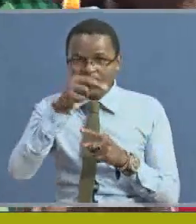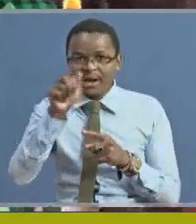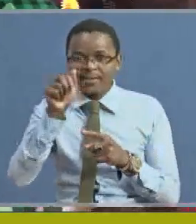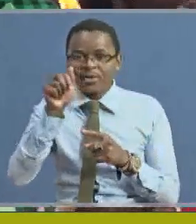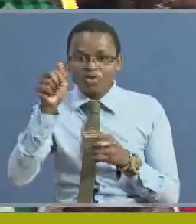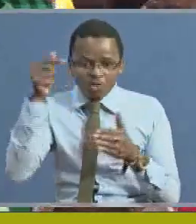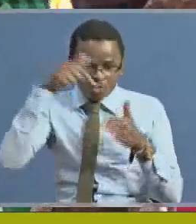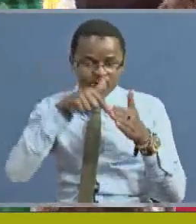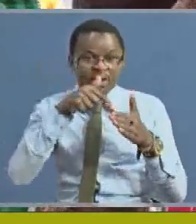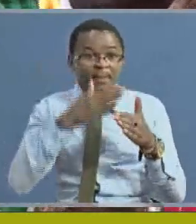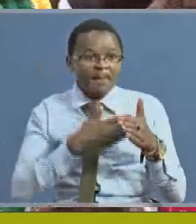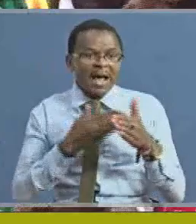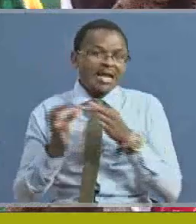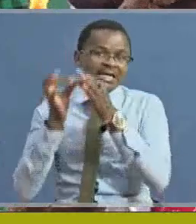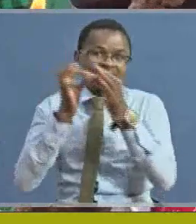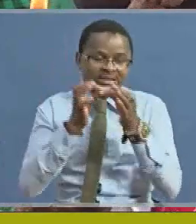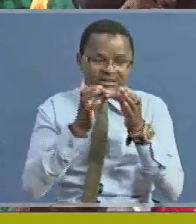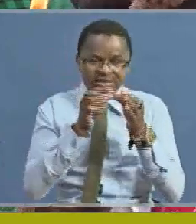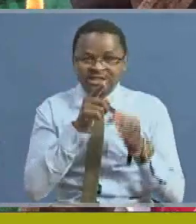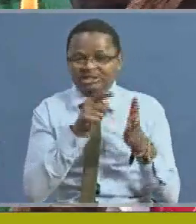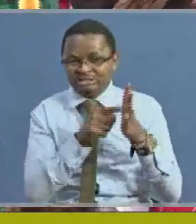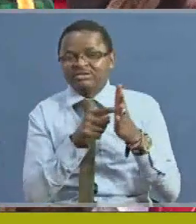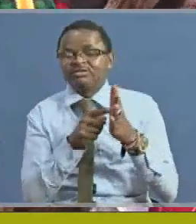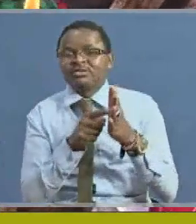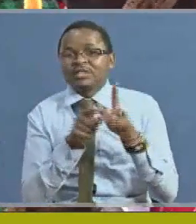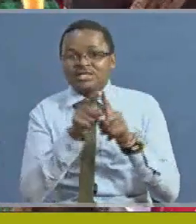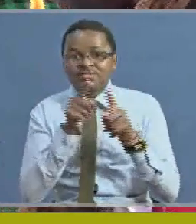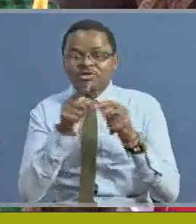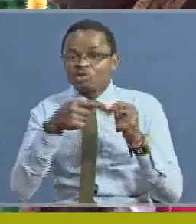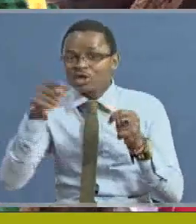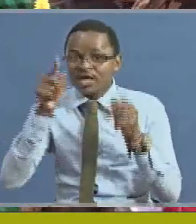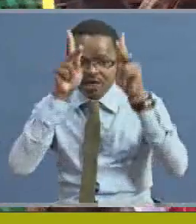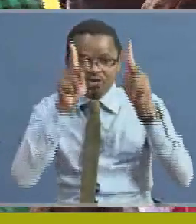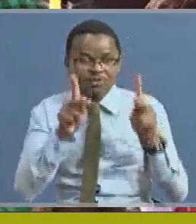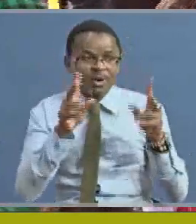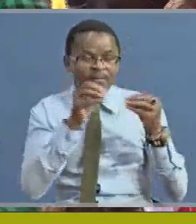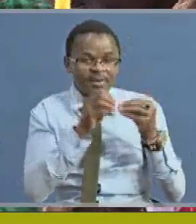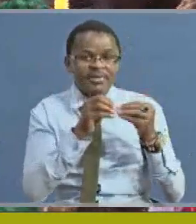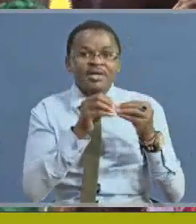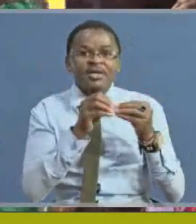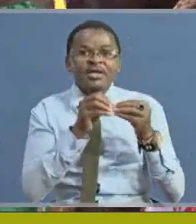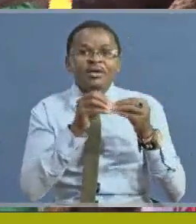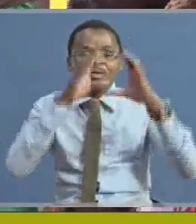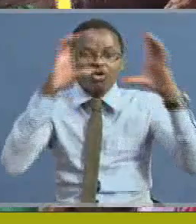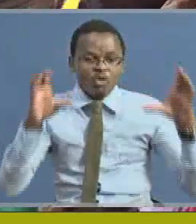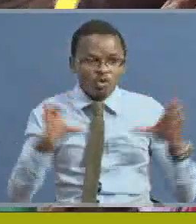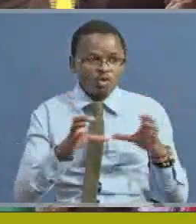kuingia kuendeleza utamaduni, nilipata hii kitu iko. Na hata tukienda Kisumu unapata mtu amebeba nyungu, mtu amebeba